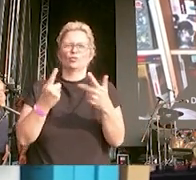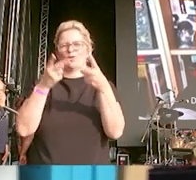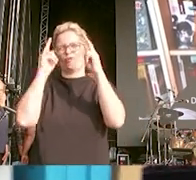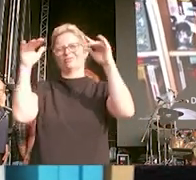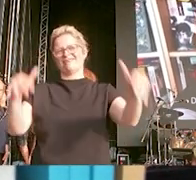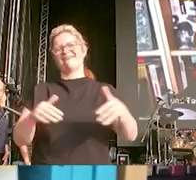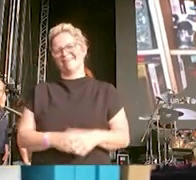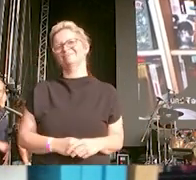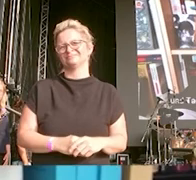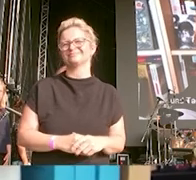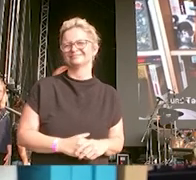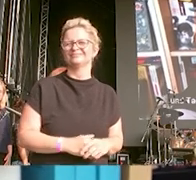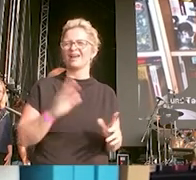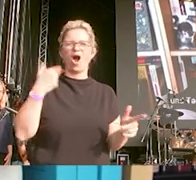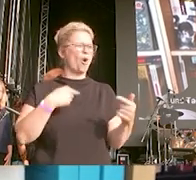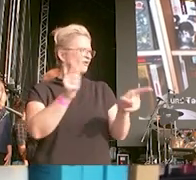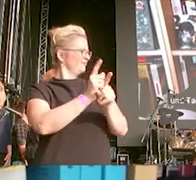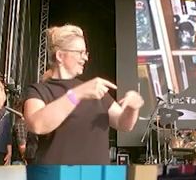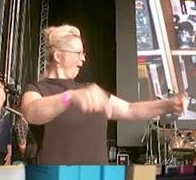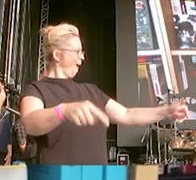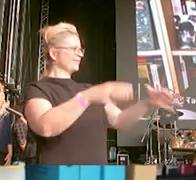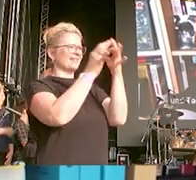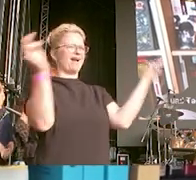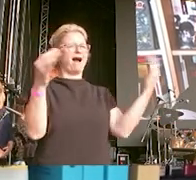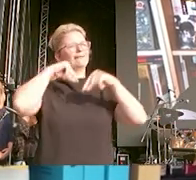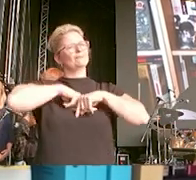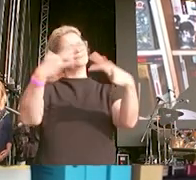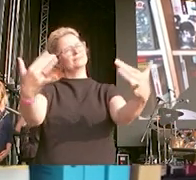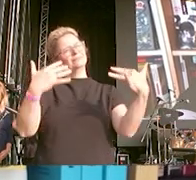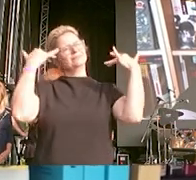Und Tage wie heute machen mich hoffnungsfroh,